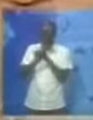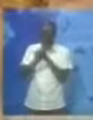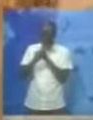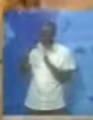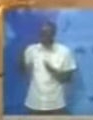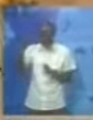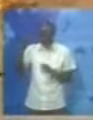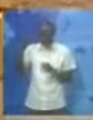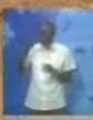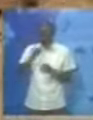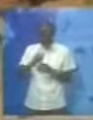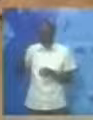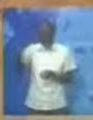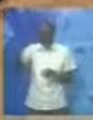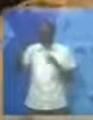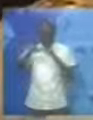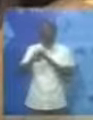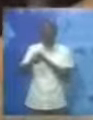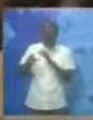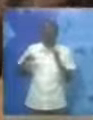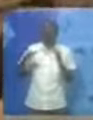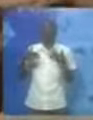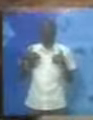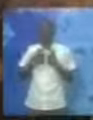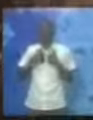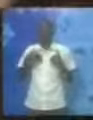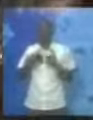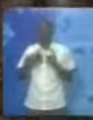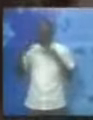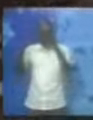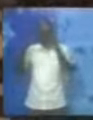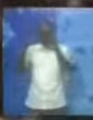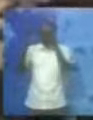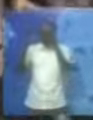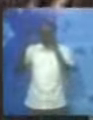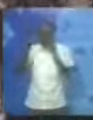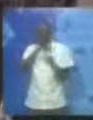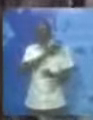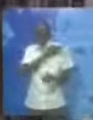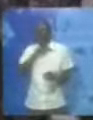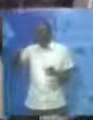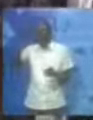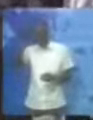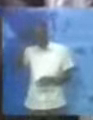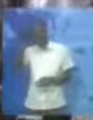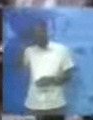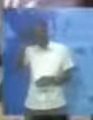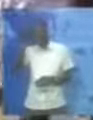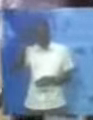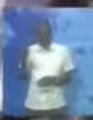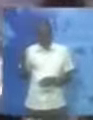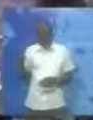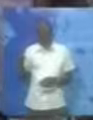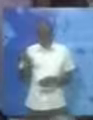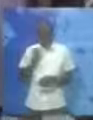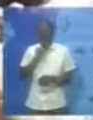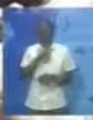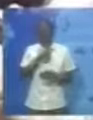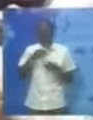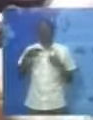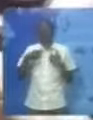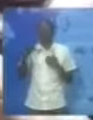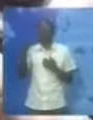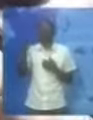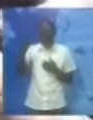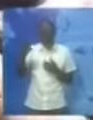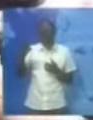L'abattoir frigorifique de la ville de Sia a également retenu l'attention du patendé Arthur Kafando. Comme vous pouvez le constater,